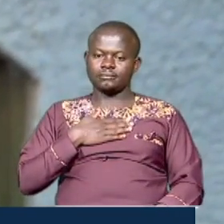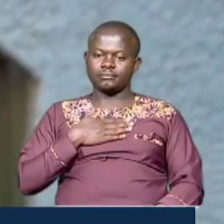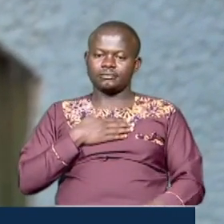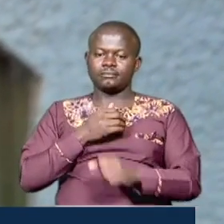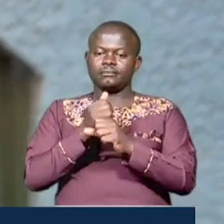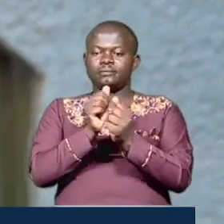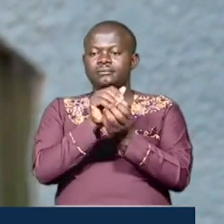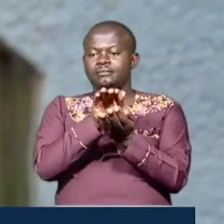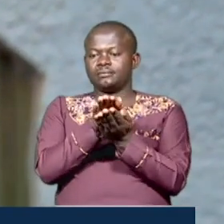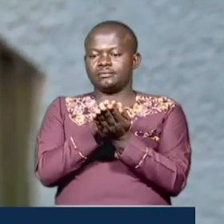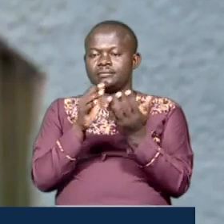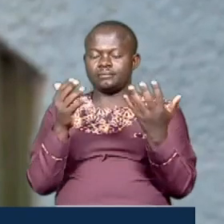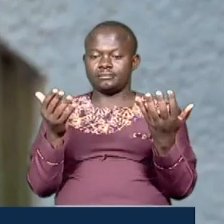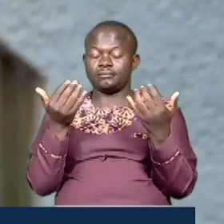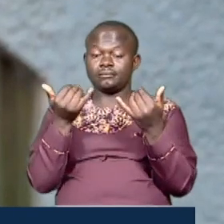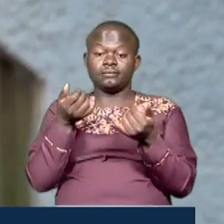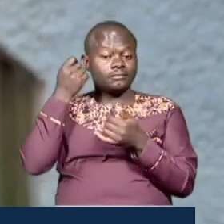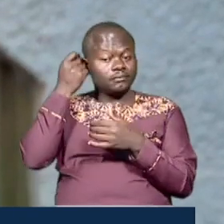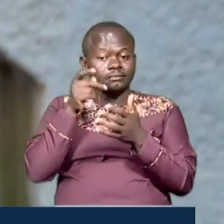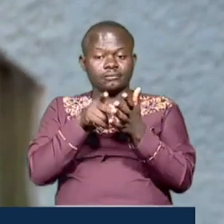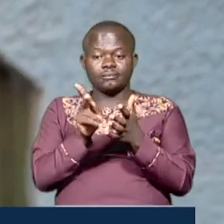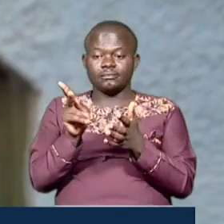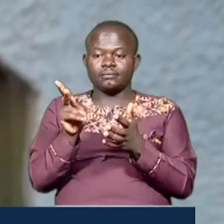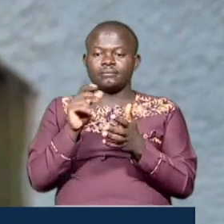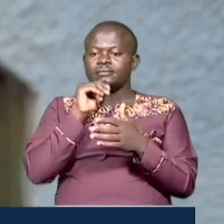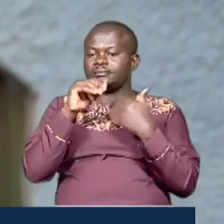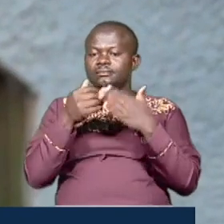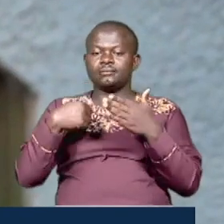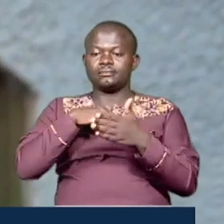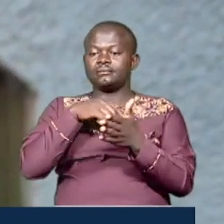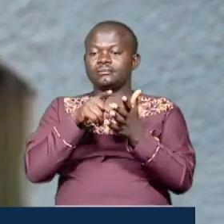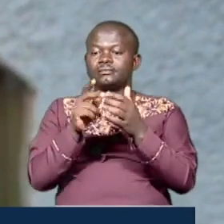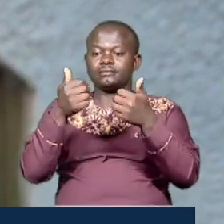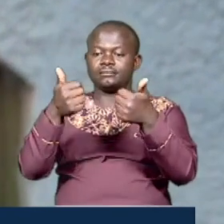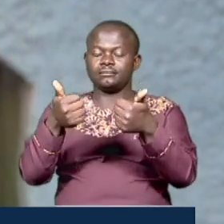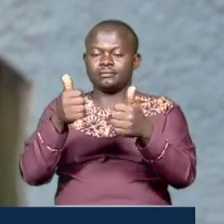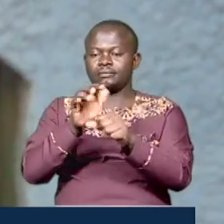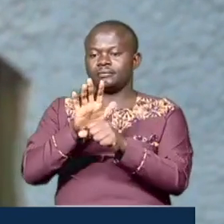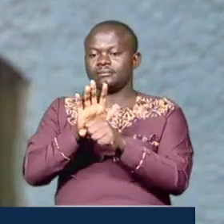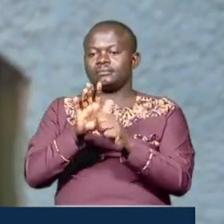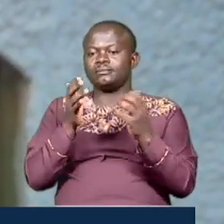umurana n'amabanki urumva n'ubwishyu ntabwo ubundi najyaga nishyura neza cyane